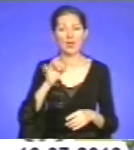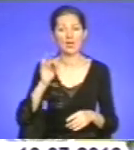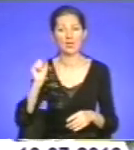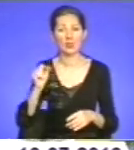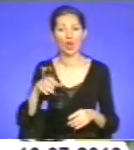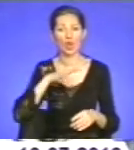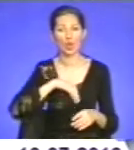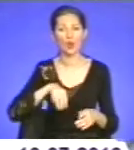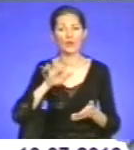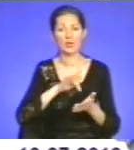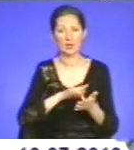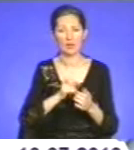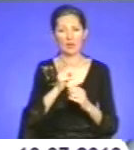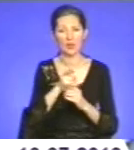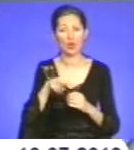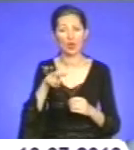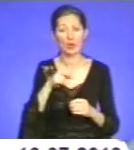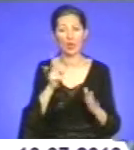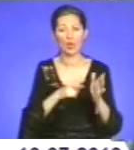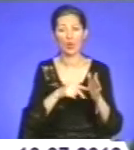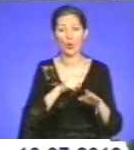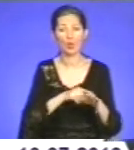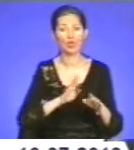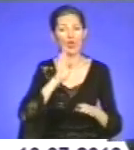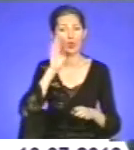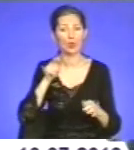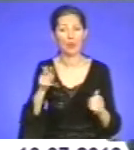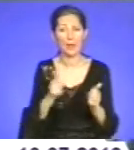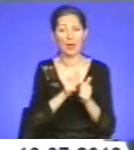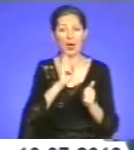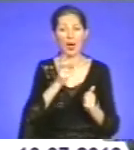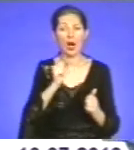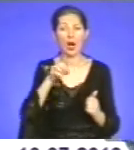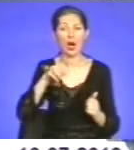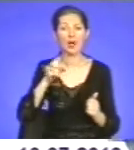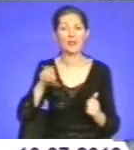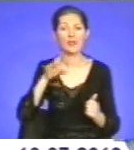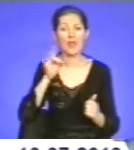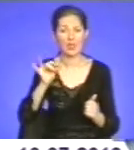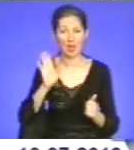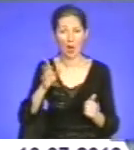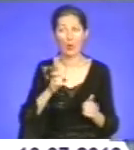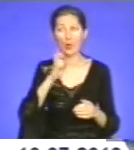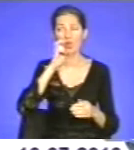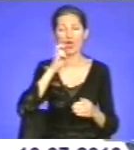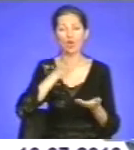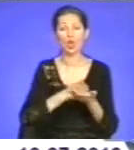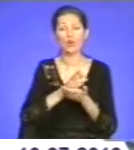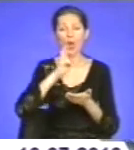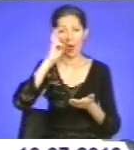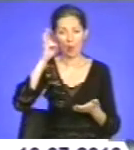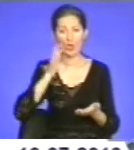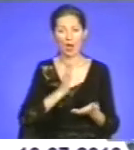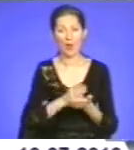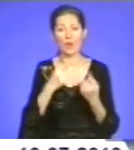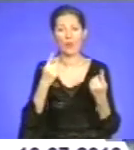що 12 липня в 7 годині зранку тут біля Кафедрального собору, тут в соборі буде відправлятися божественна літургія, тому що маємо